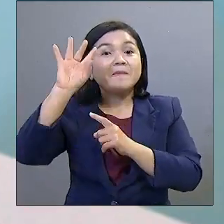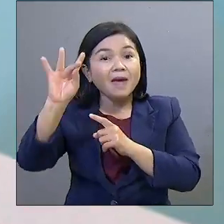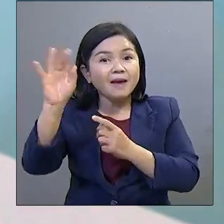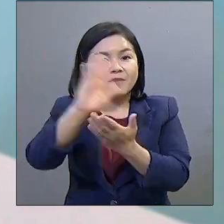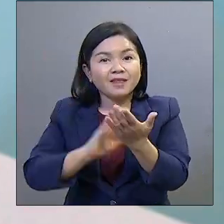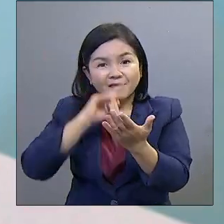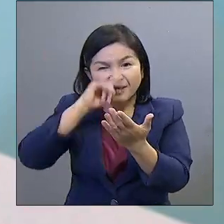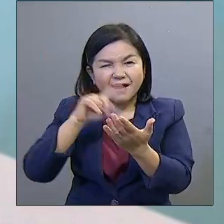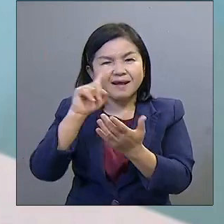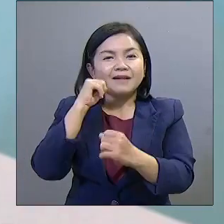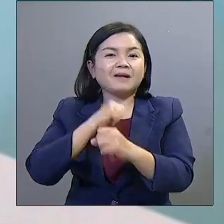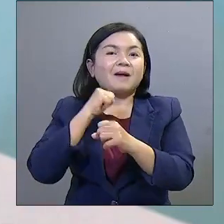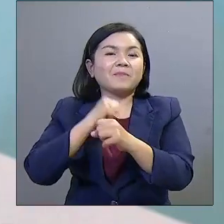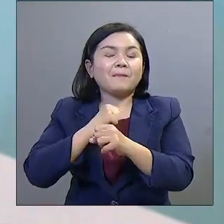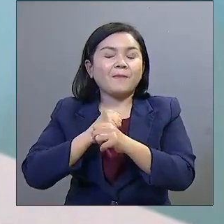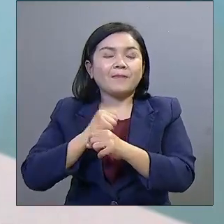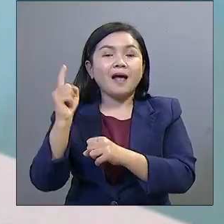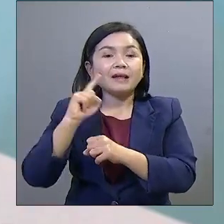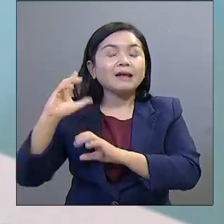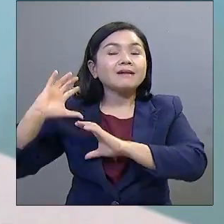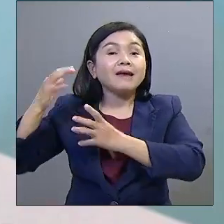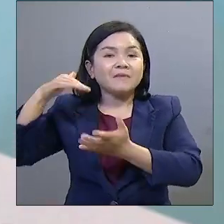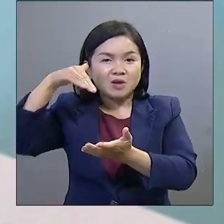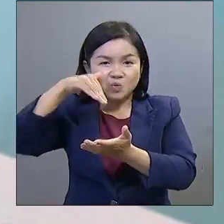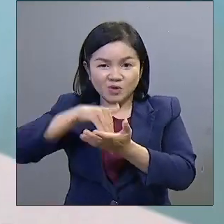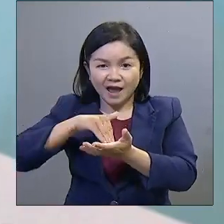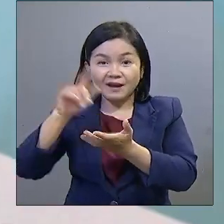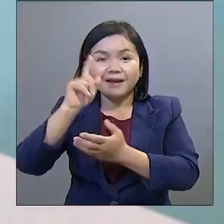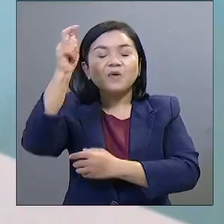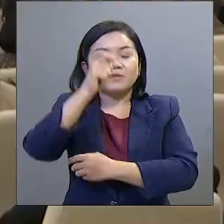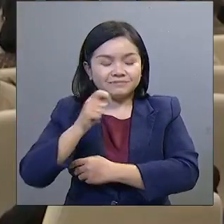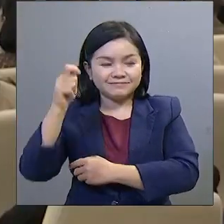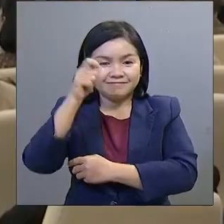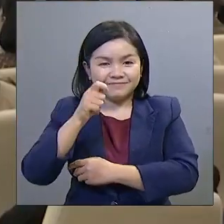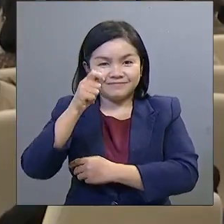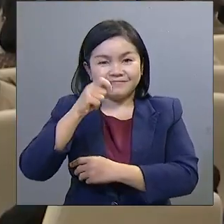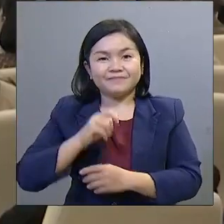กลางในการผลิตภาพยนตร์และวิดิทัศน์ระดับแนวหน้าของเอเชียค่ะ